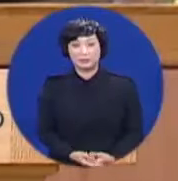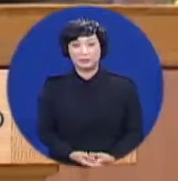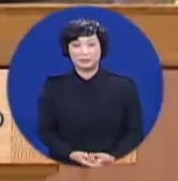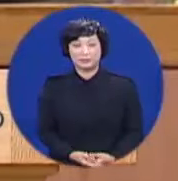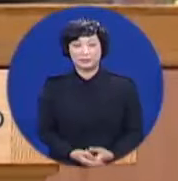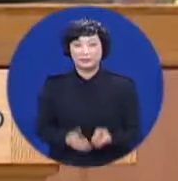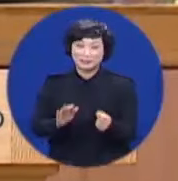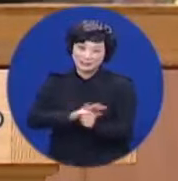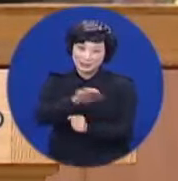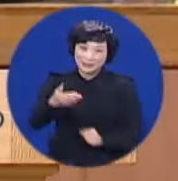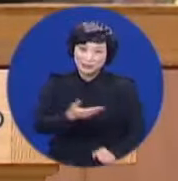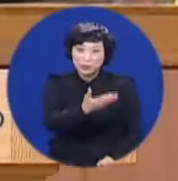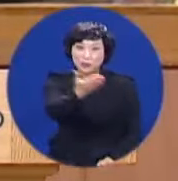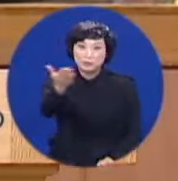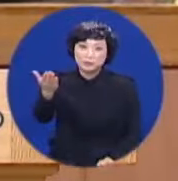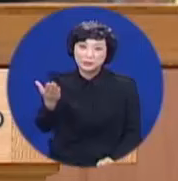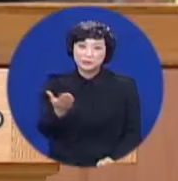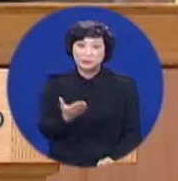사랑하는 여러분,